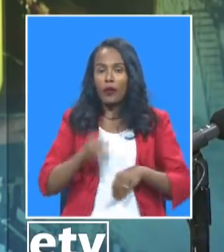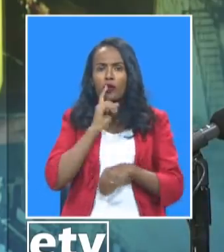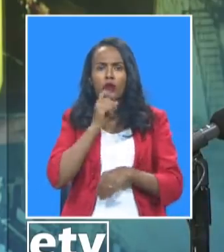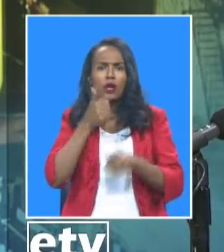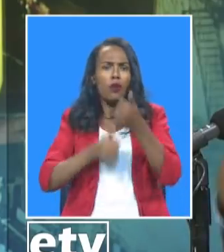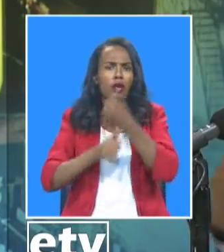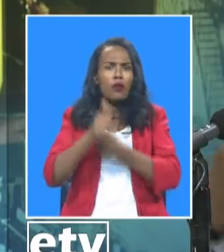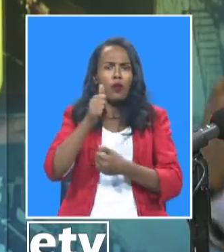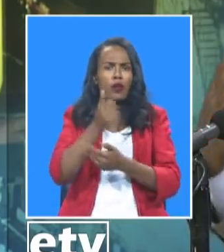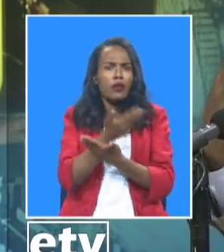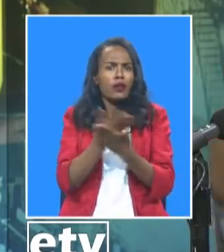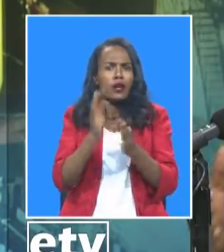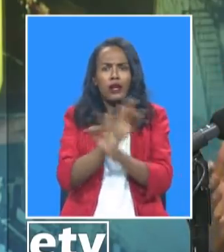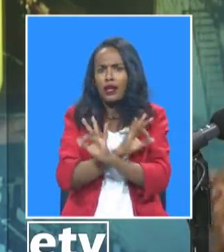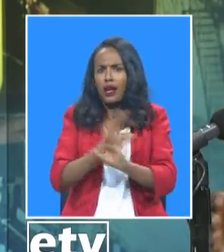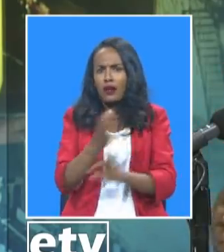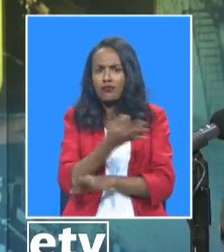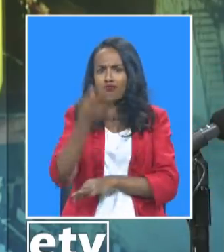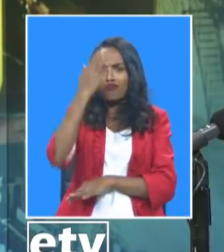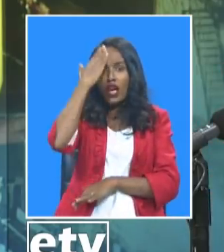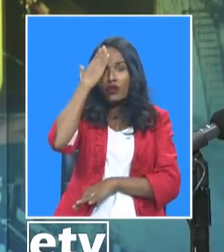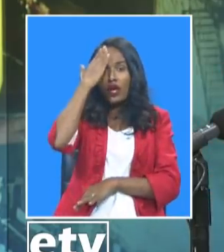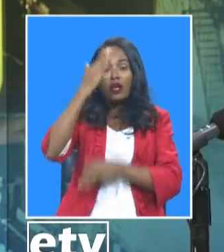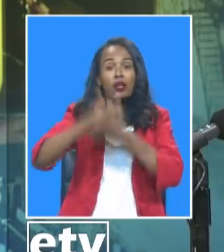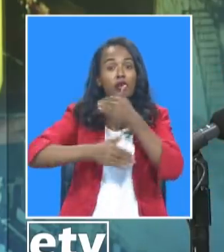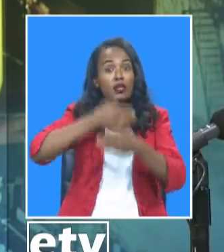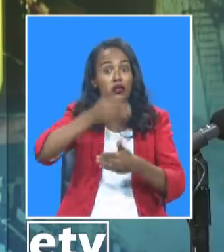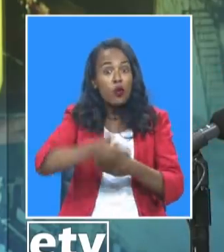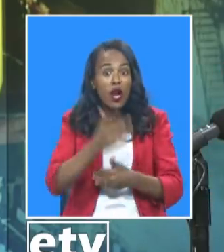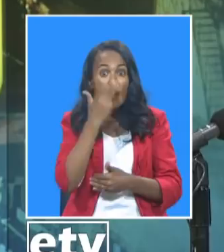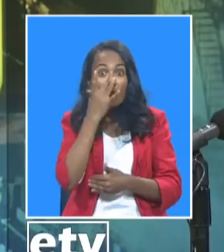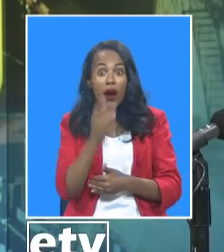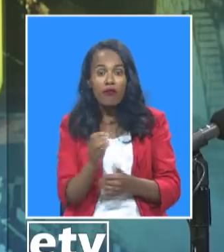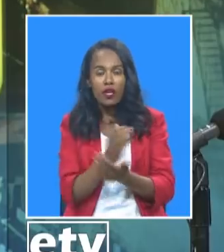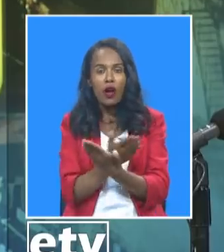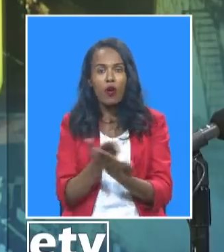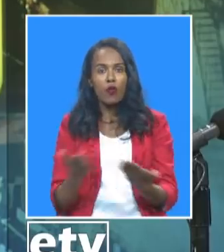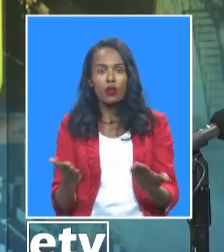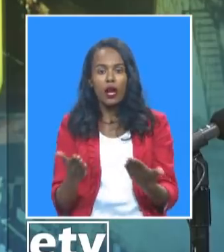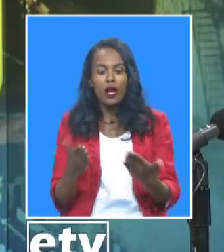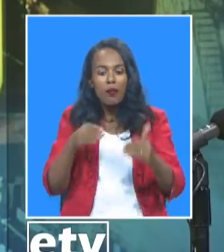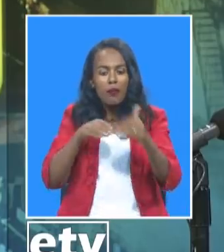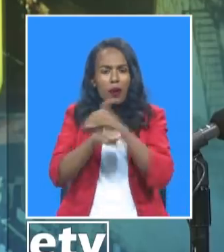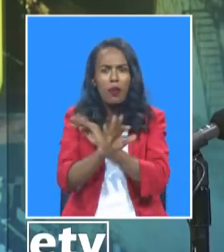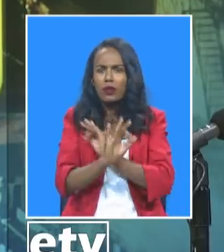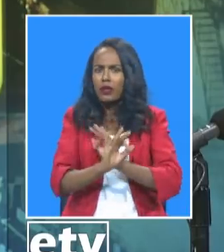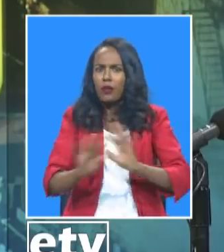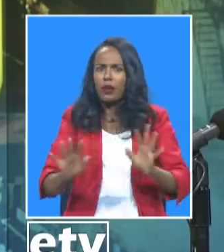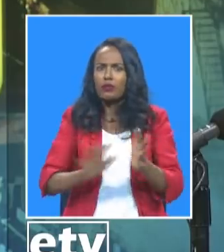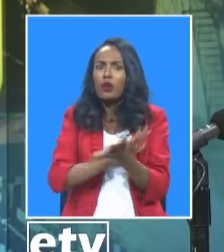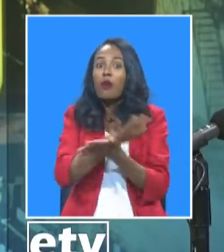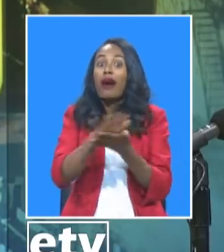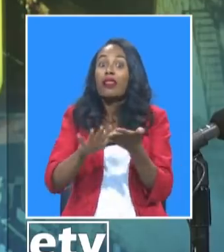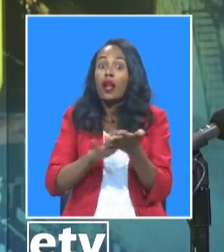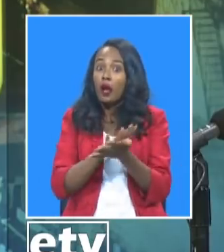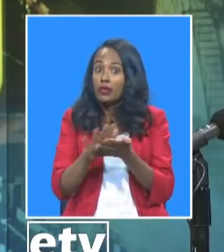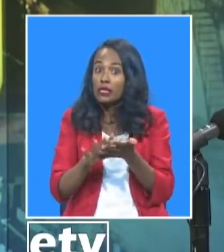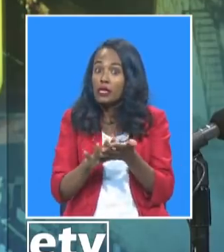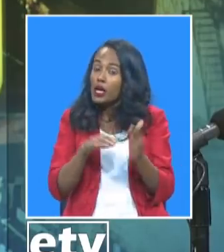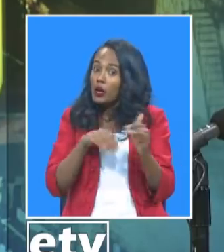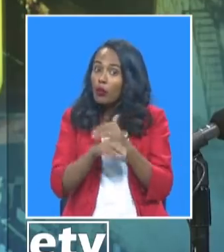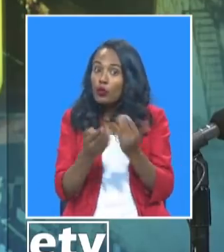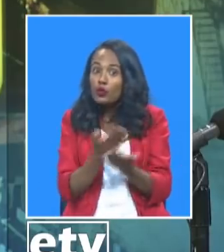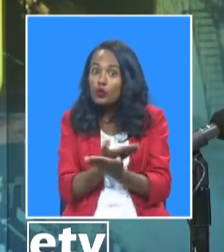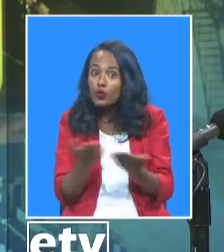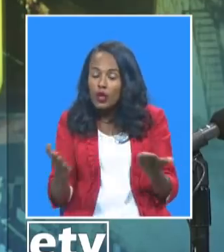የመጉዳት ፖሊሲም የለም። ይህንን ያውቁታል። ስለዚህ ከእንግዲህ በኋላ በአፍሪካውያን ጉዳይ መግባት የለባትም። በማተራመሱ በውስጥ